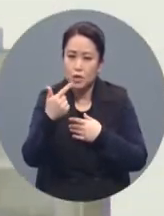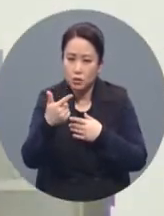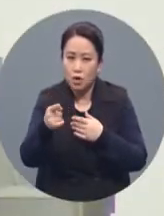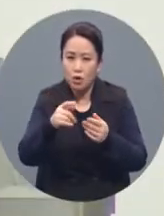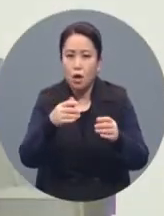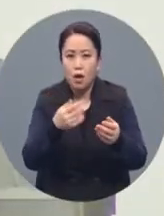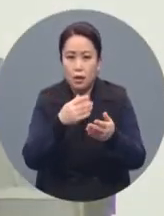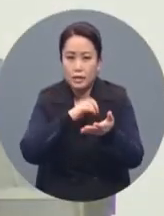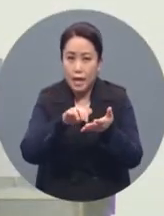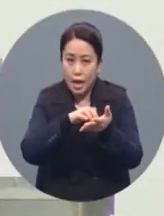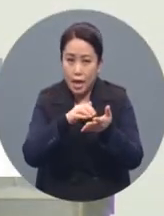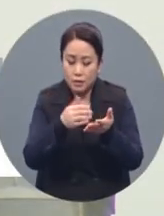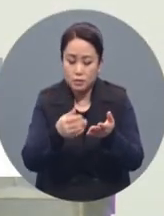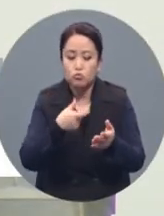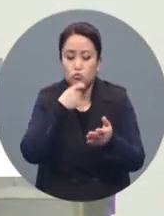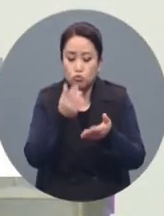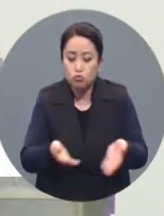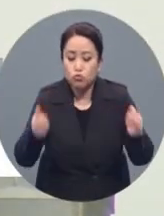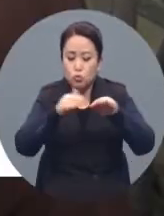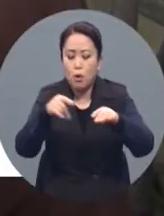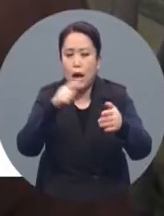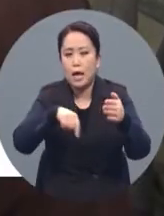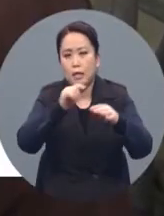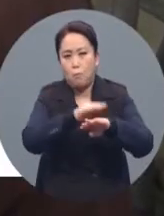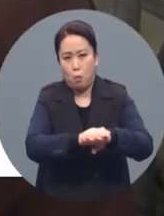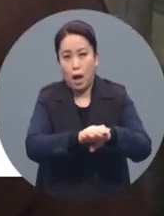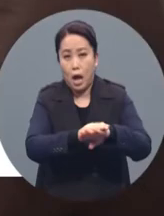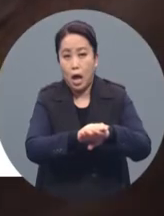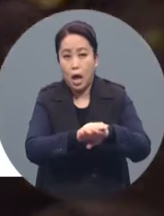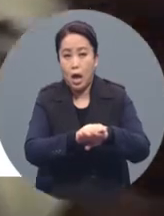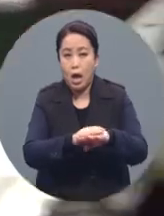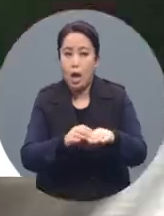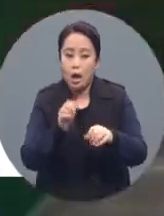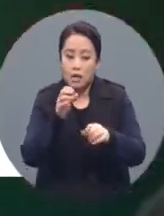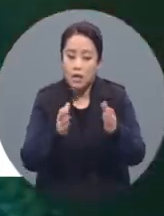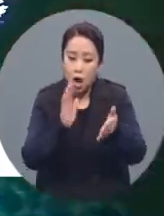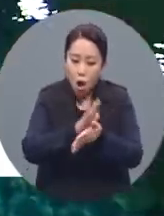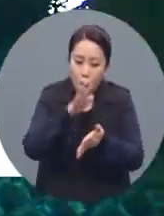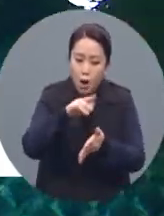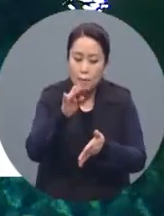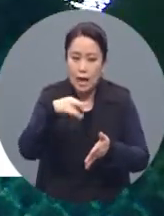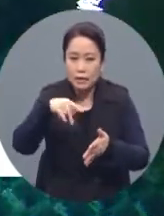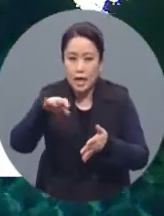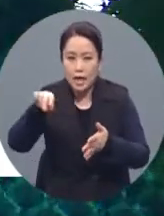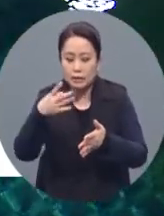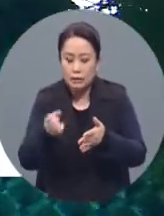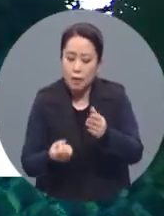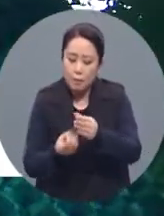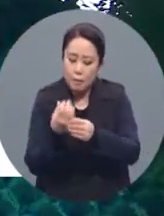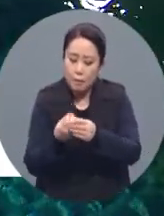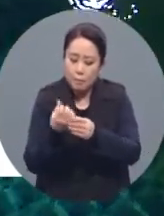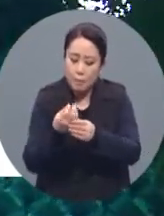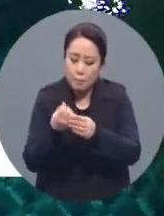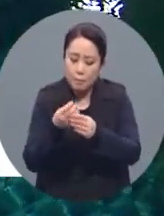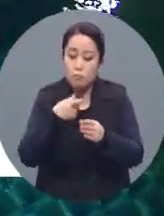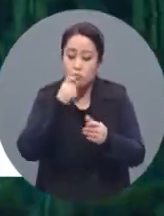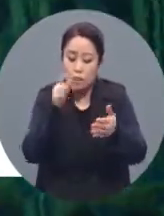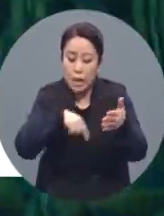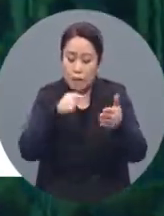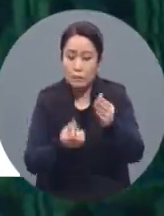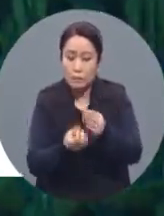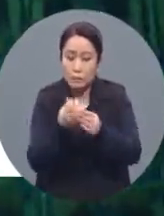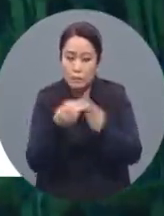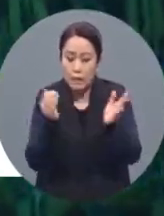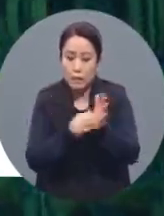열과 방사능을 수년간 발산한 뒤 이를 임시저장 시설로 꺼낼 말려야 합니다 고리원전 에는 이 저장 시설이